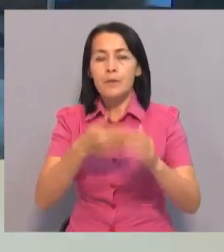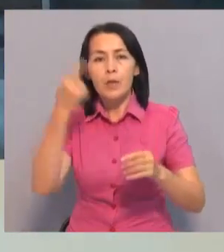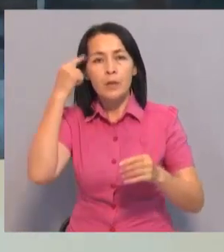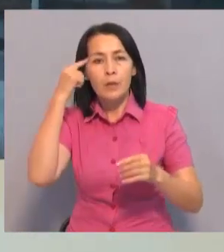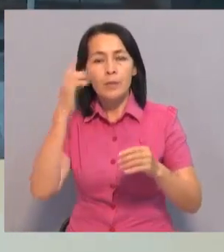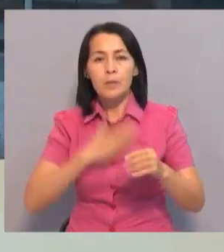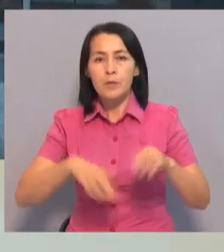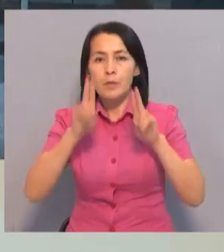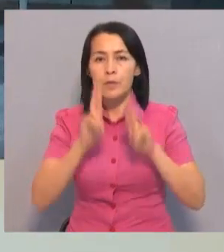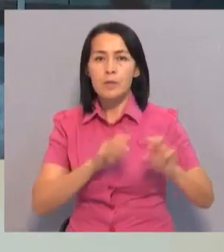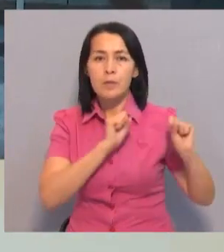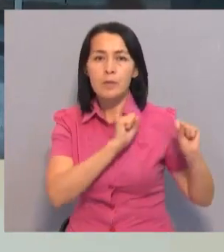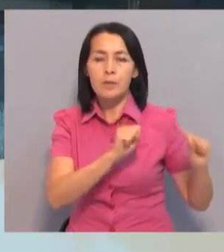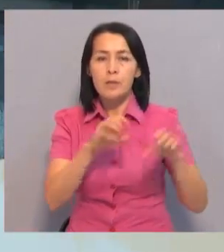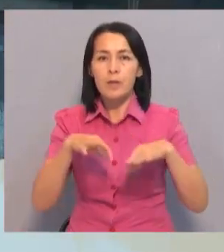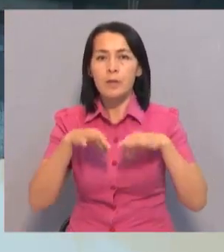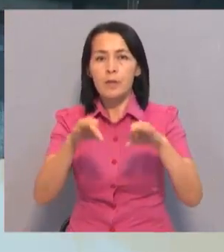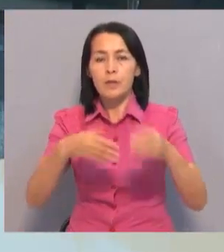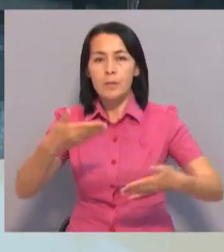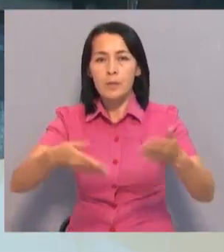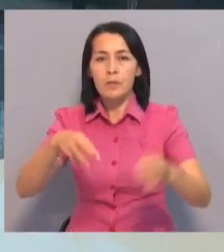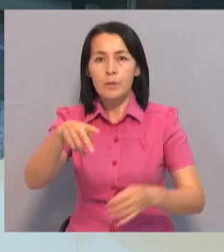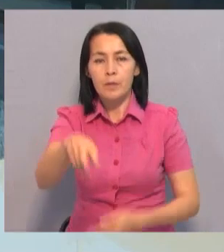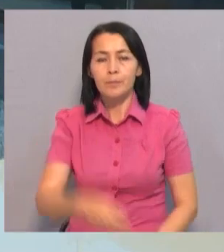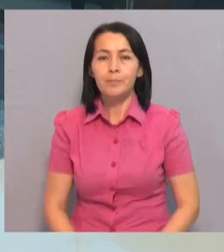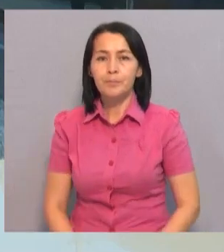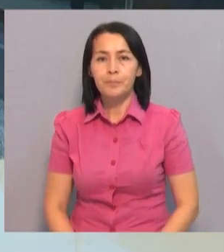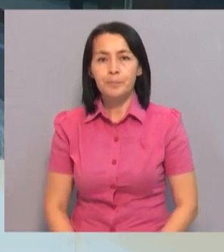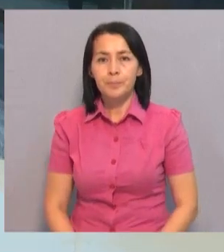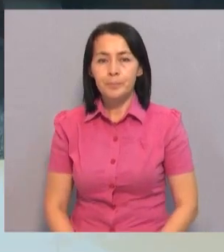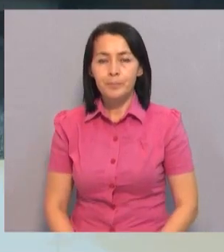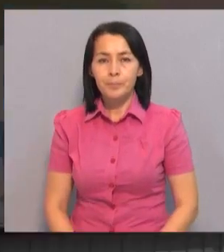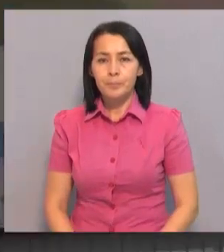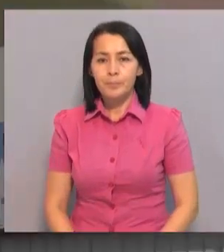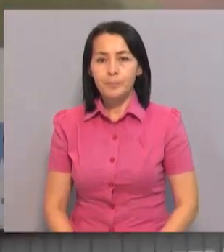напомнить о соблюдении правил дорожного движения пешеходам.